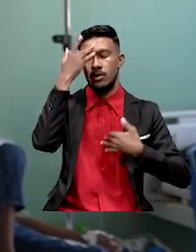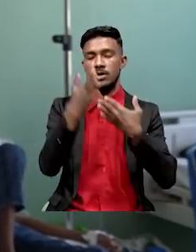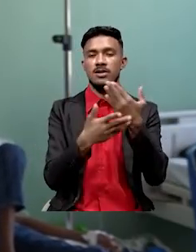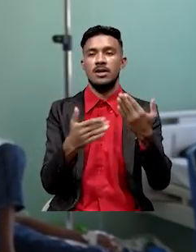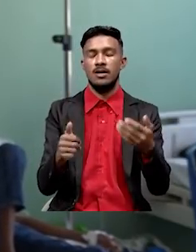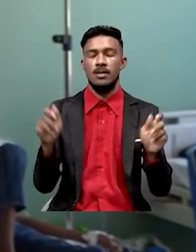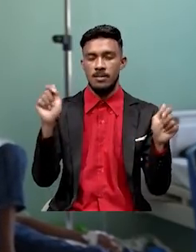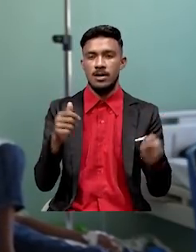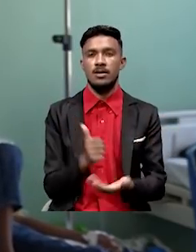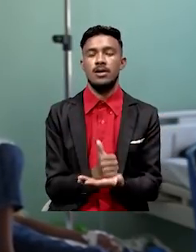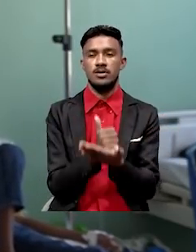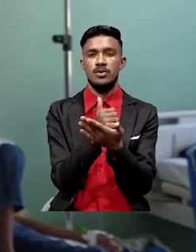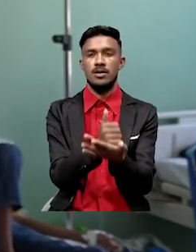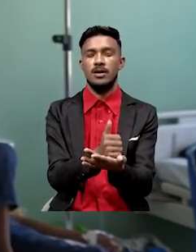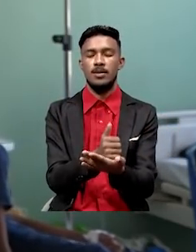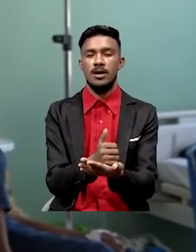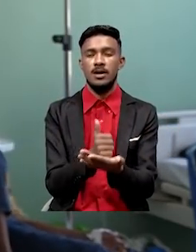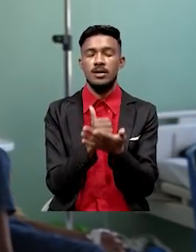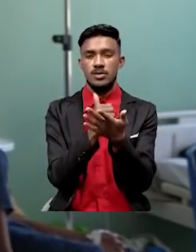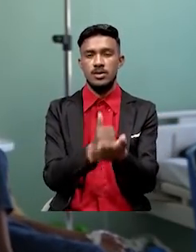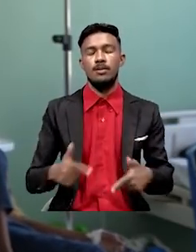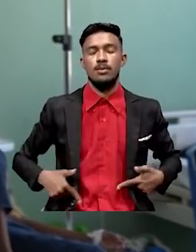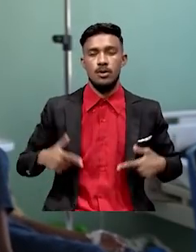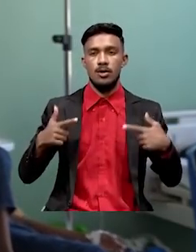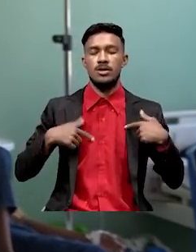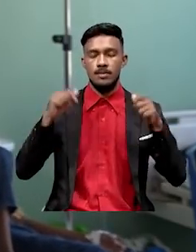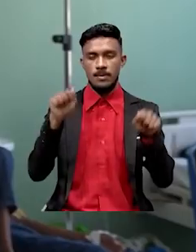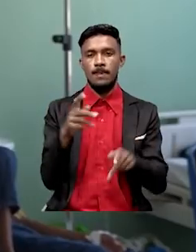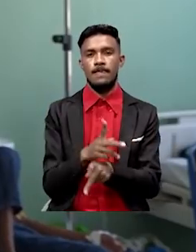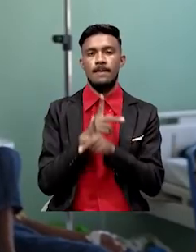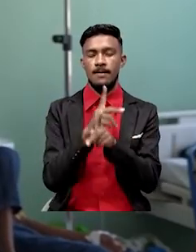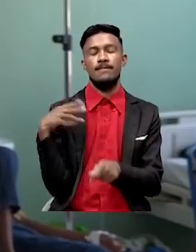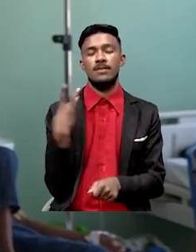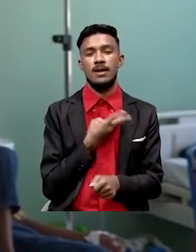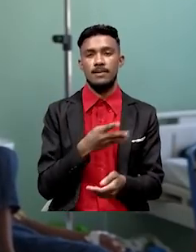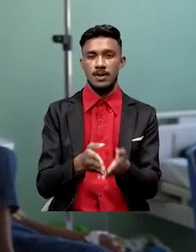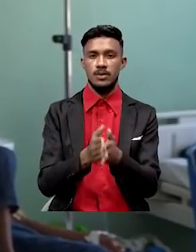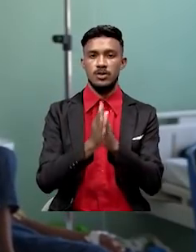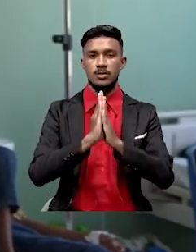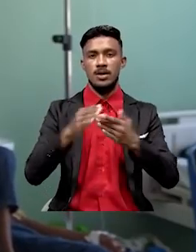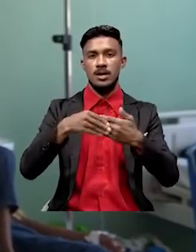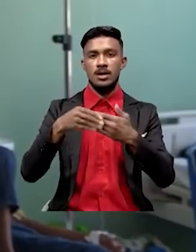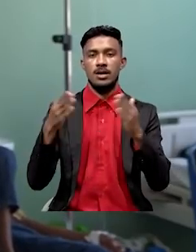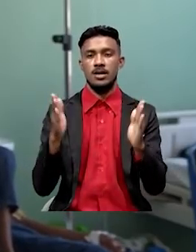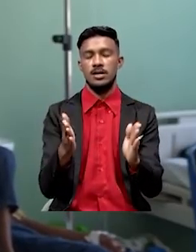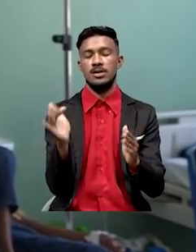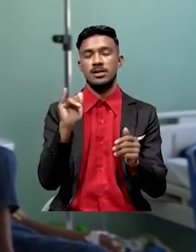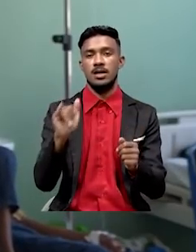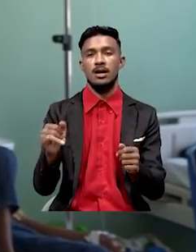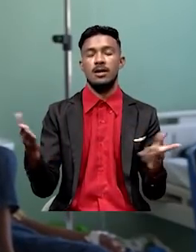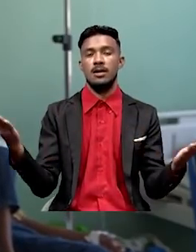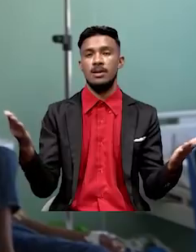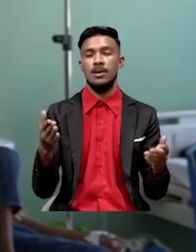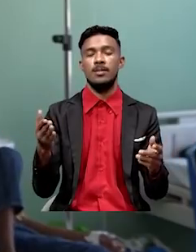peratu hetan tratamento, tamane ma ami husu ba lideransa sira, Nebe ma kare la